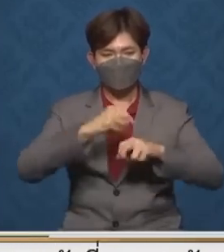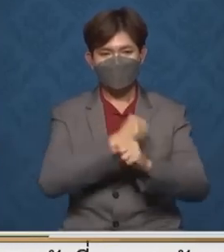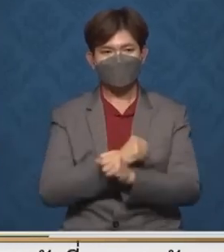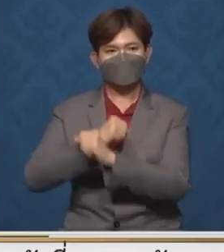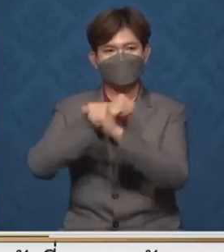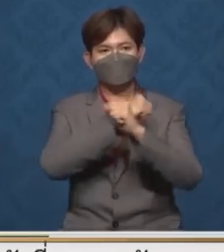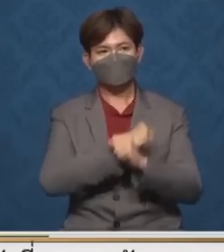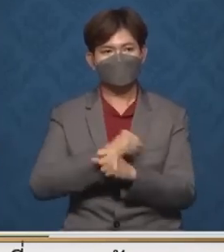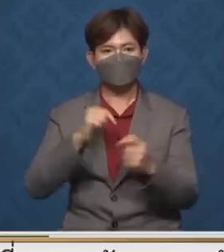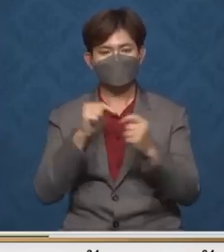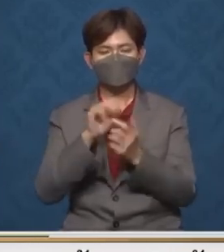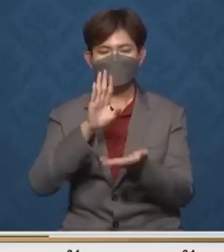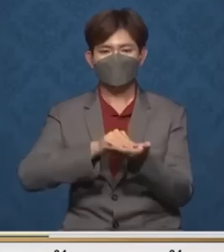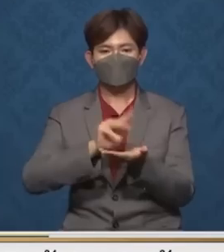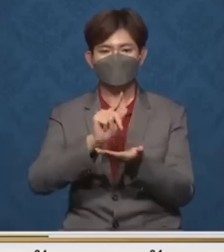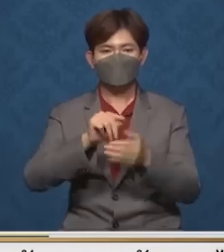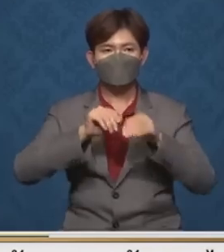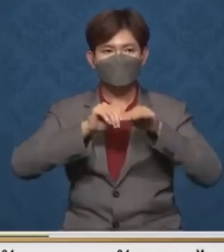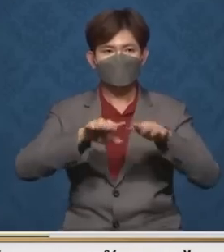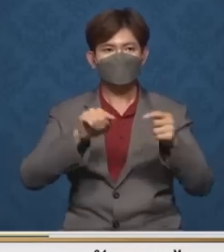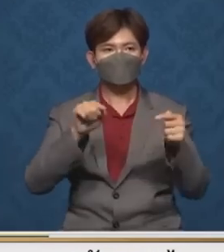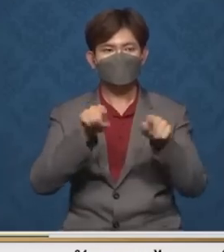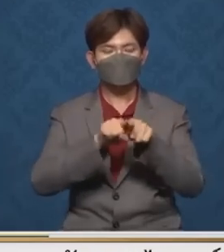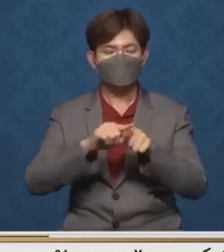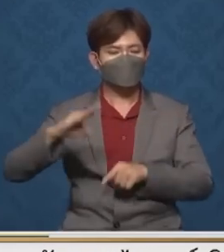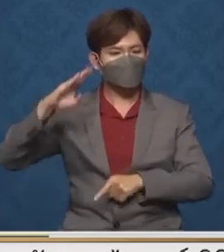สเปิด